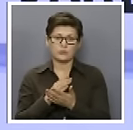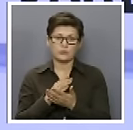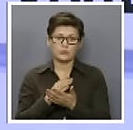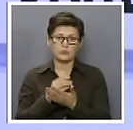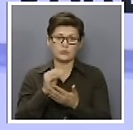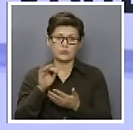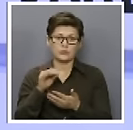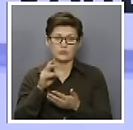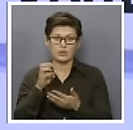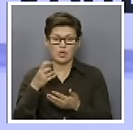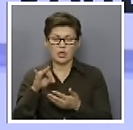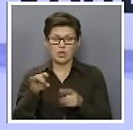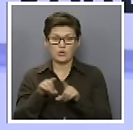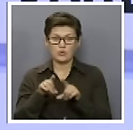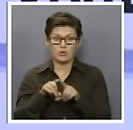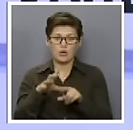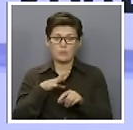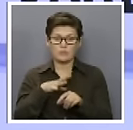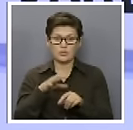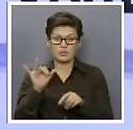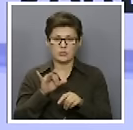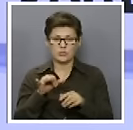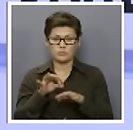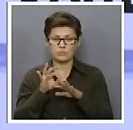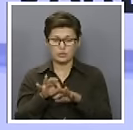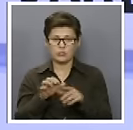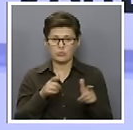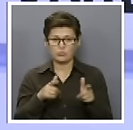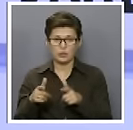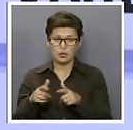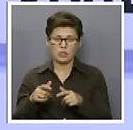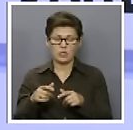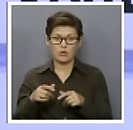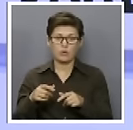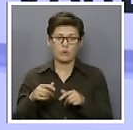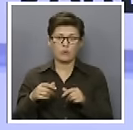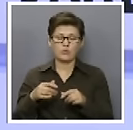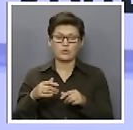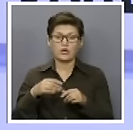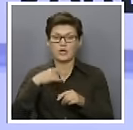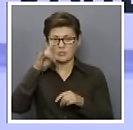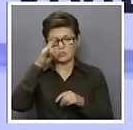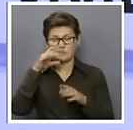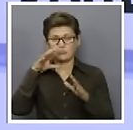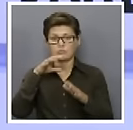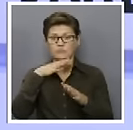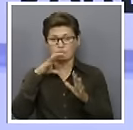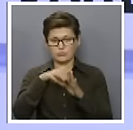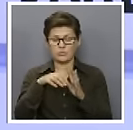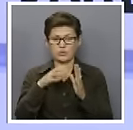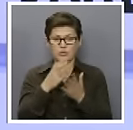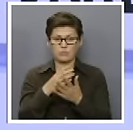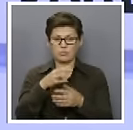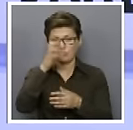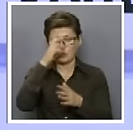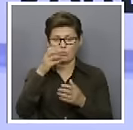GCI-дан медициналық аккредитациясын өтуге дайындалып жатқан және өз сәйкестеніп жатқан ұйымдар жеткілікті Қазақстанда, оның ішінде мемлекеттік орталықтар